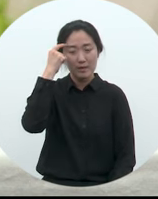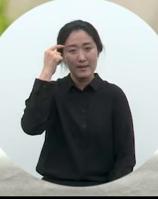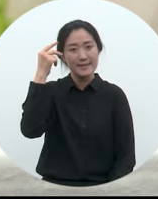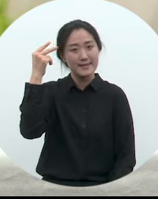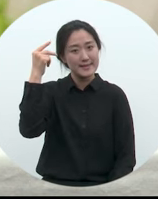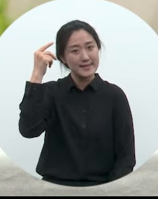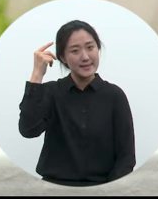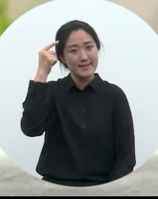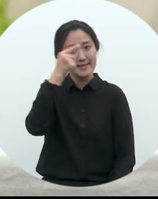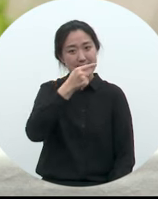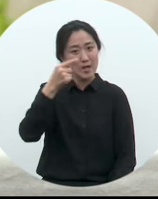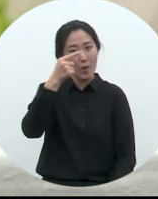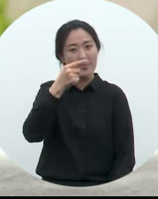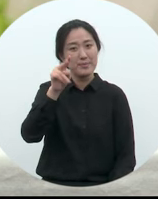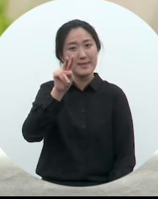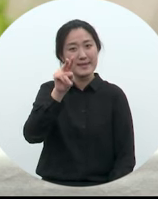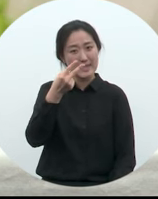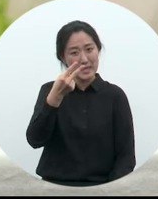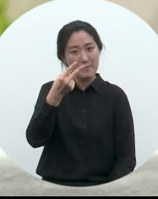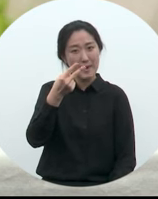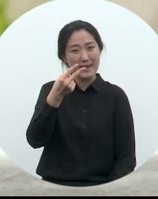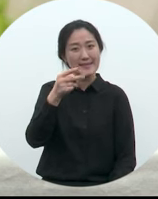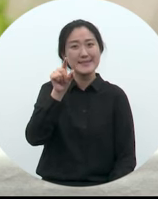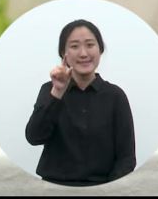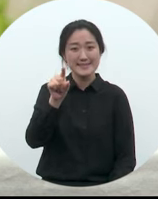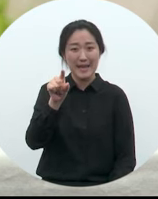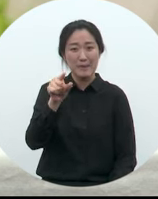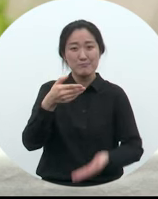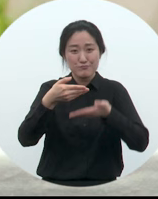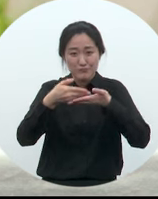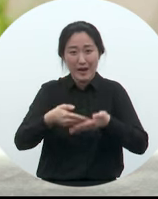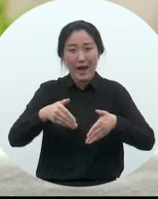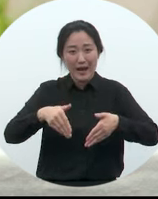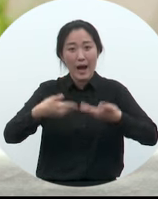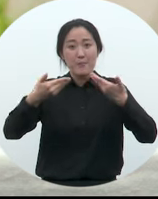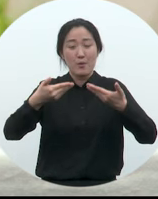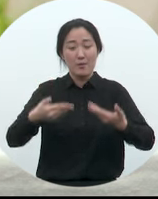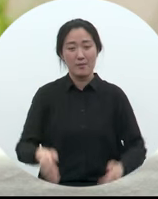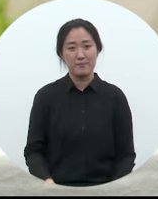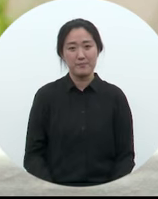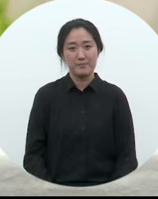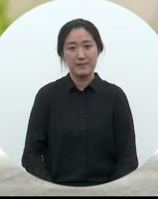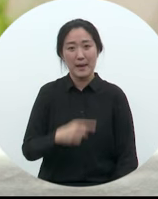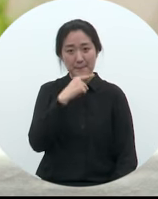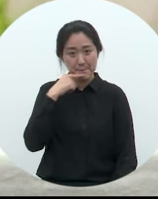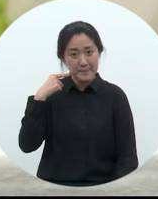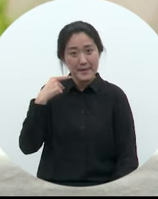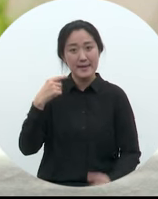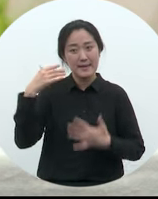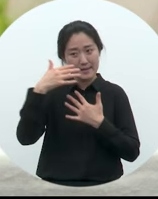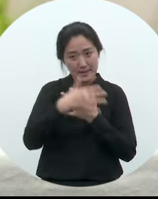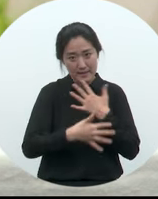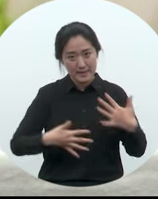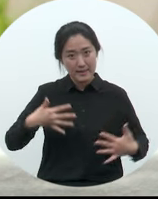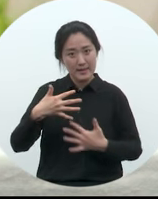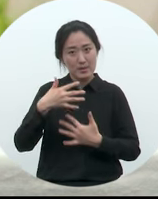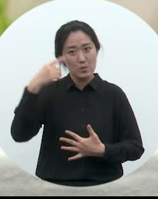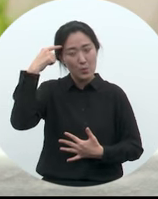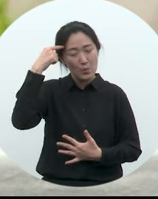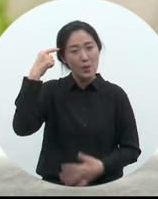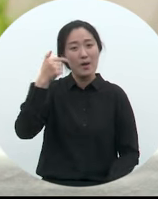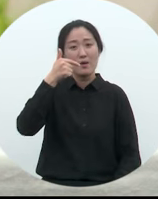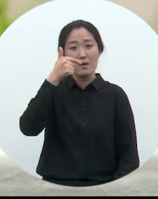있다면은 이 뇌는 1200g밖에 안 됩니다. 2%니까요. 그런데 혈액이나 이